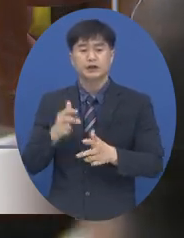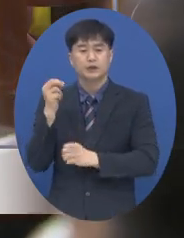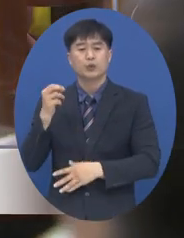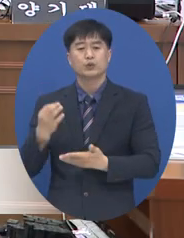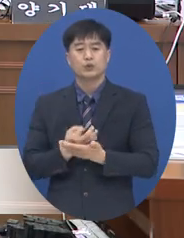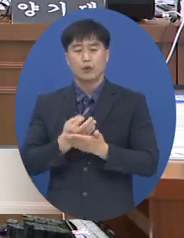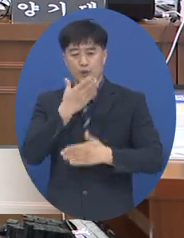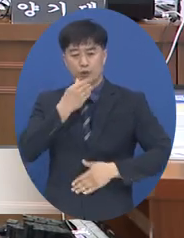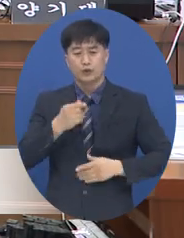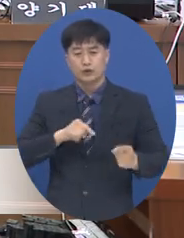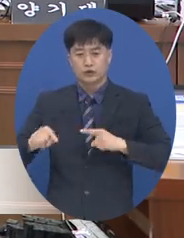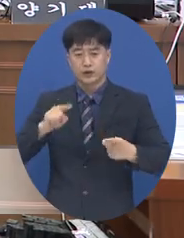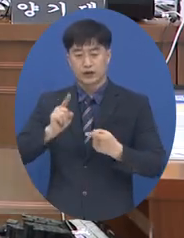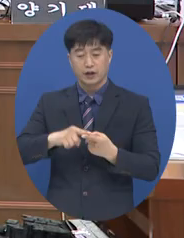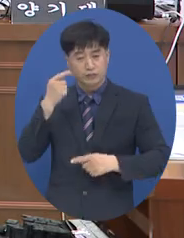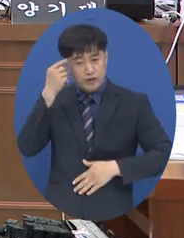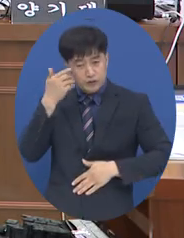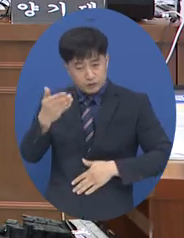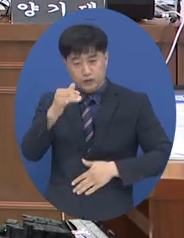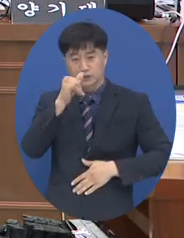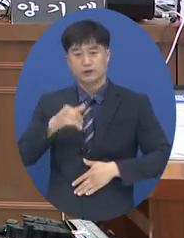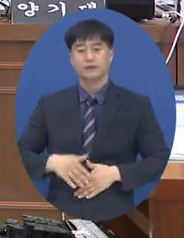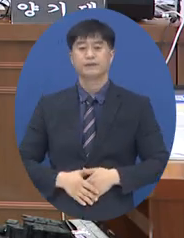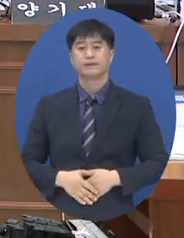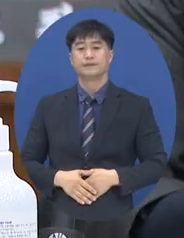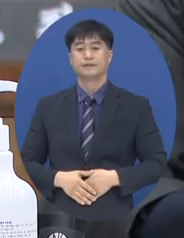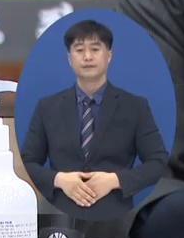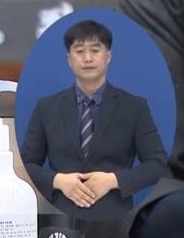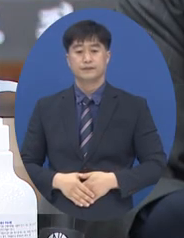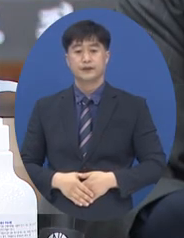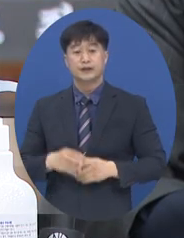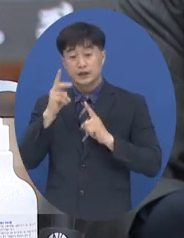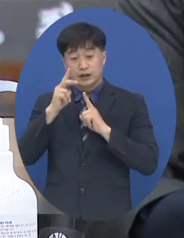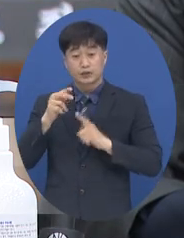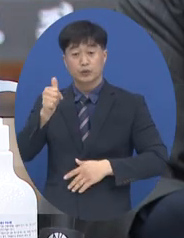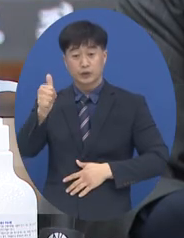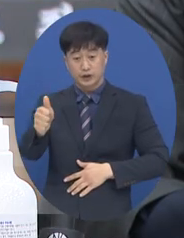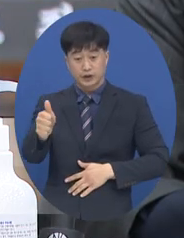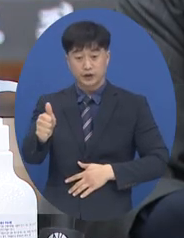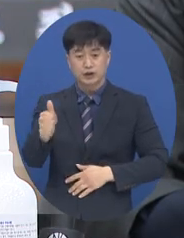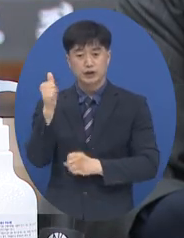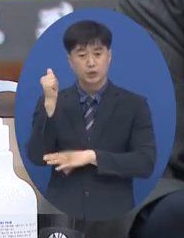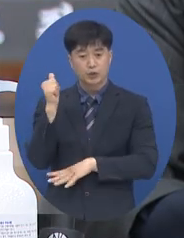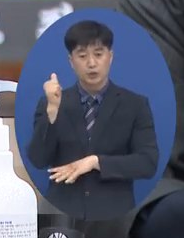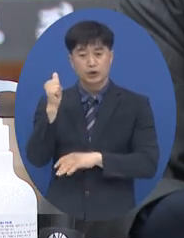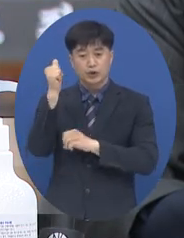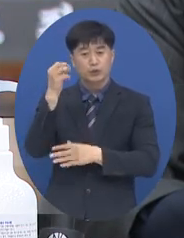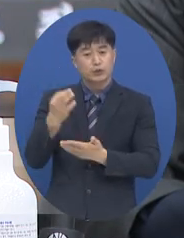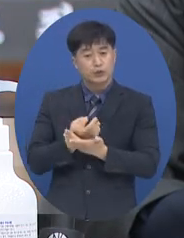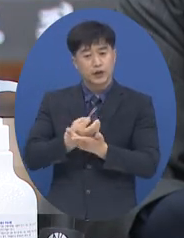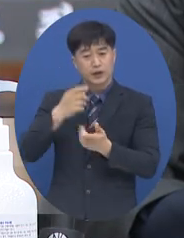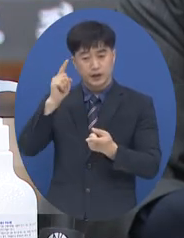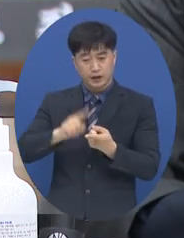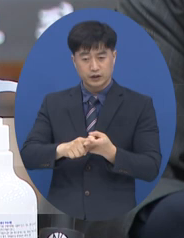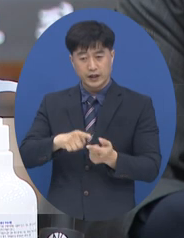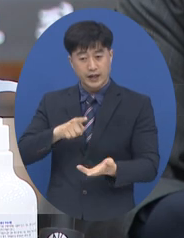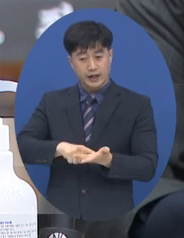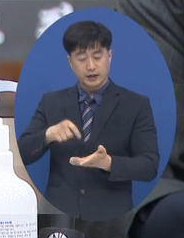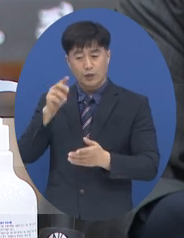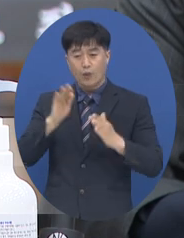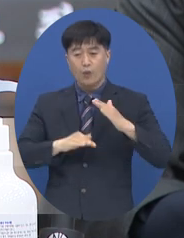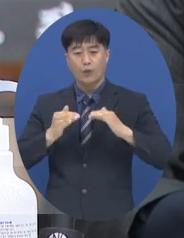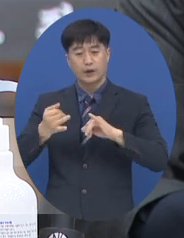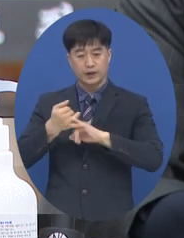등 복지 정책에 대해 묻는 지리도 나왔습니다 왜 이 저명 지사 께서는 이제 기본적으로 기본소득 에 대해서